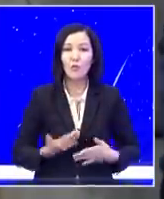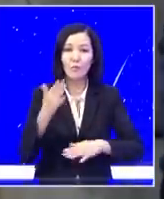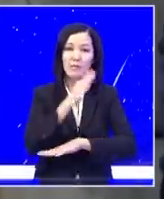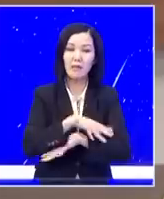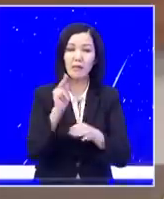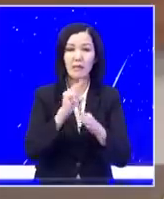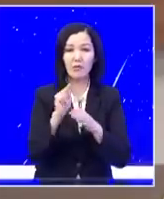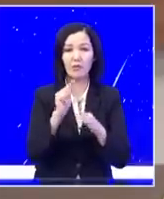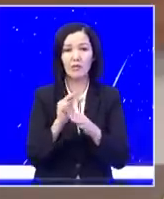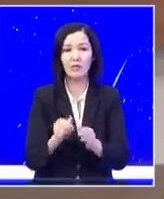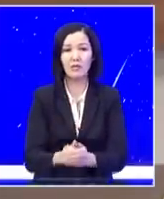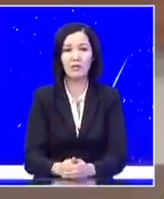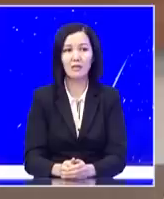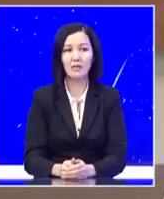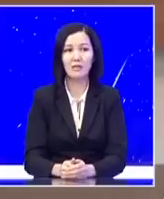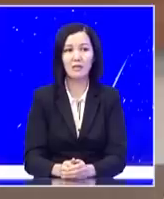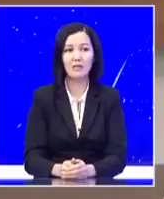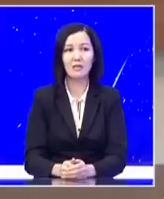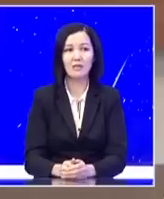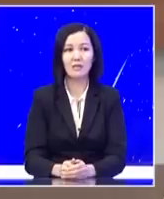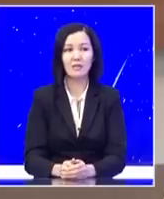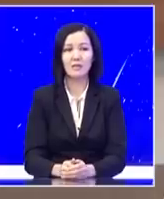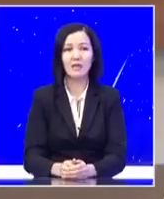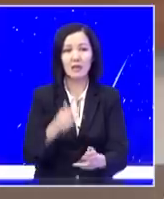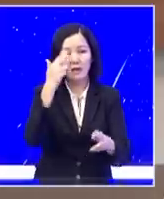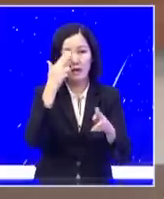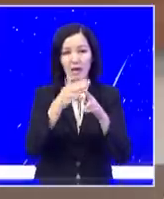үйретті. Ағаның әр сөзі есімде.